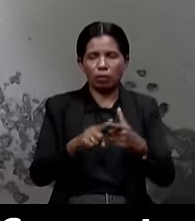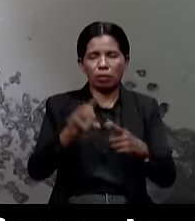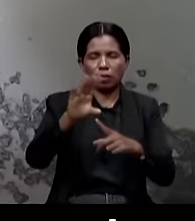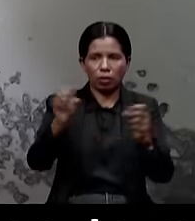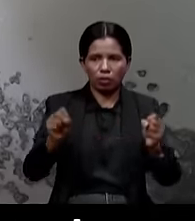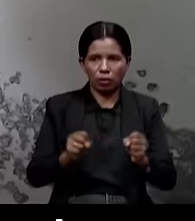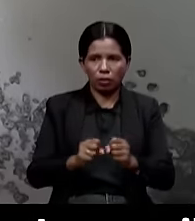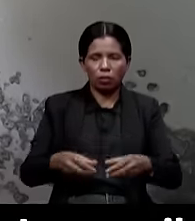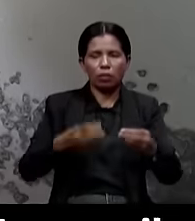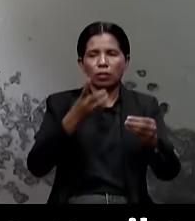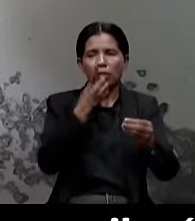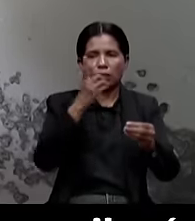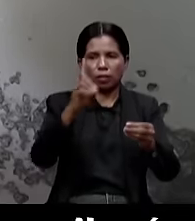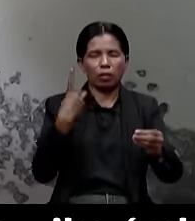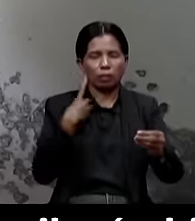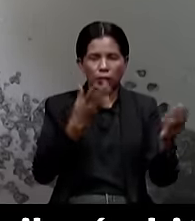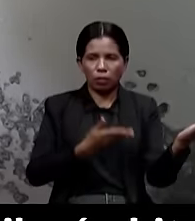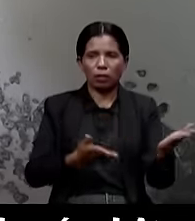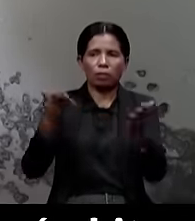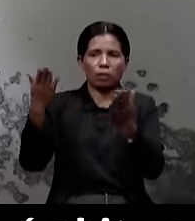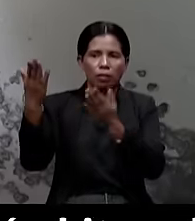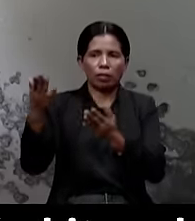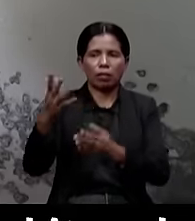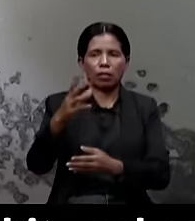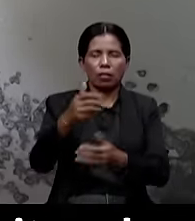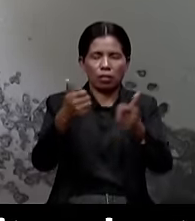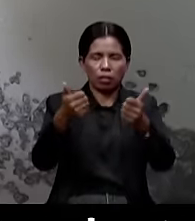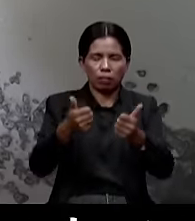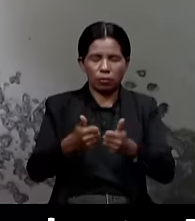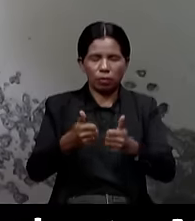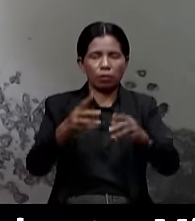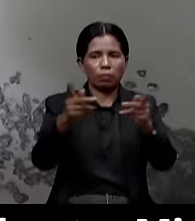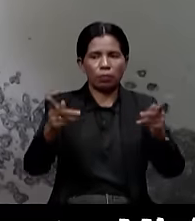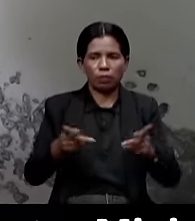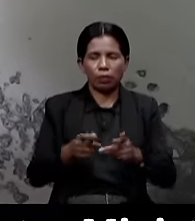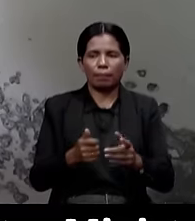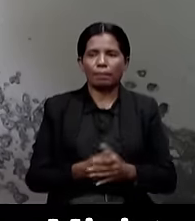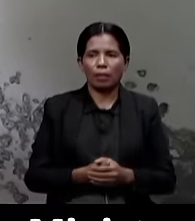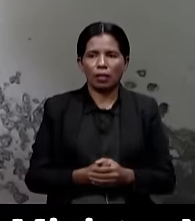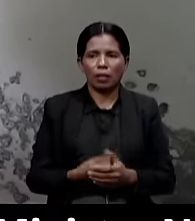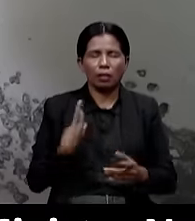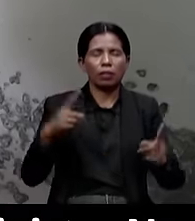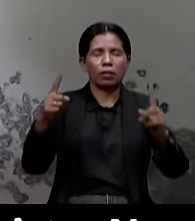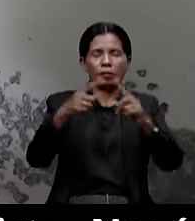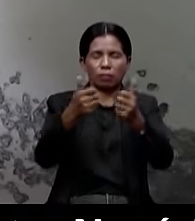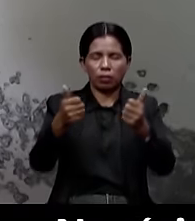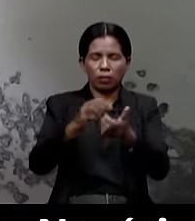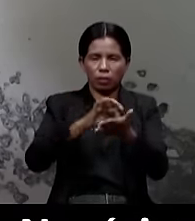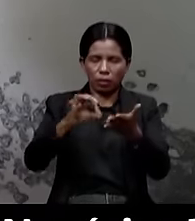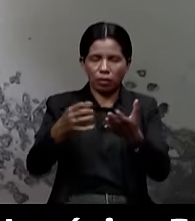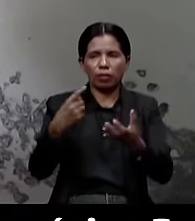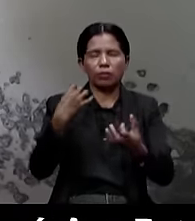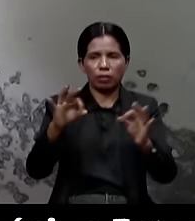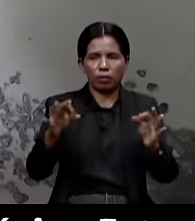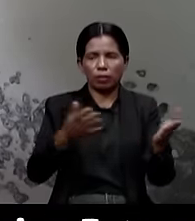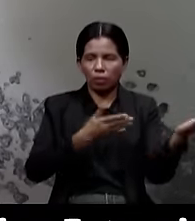fo deklarasau, ami lor fali hene ba amistador. Então, tu ir para a gente, a tua administradora assina a ti, a administradora de Han,